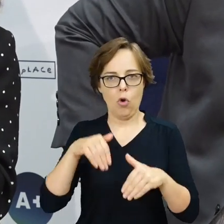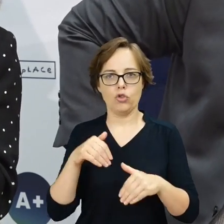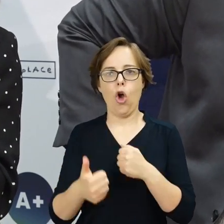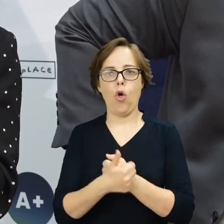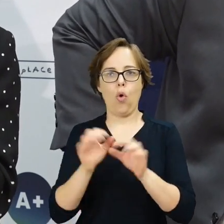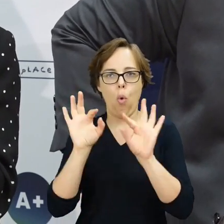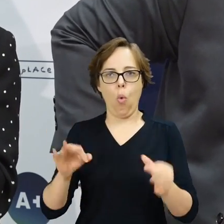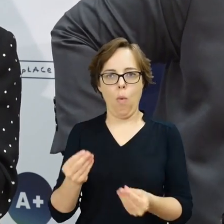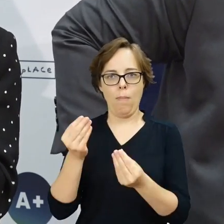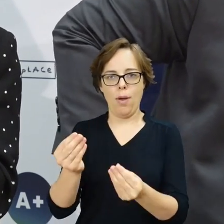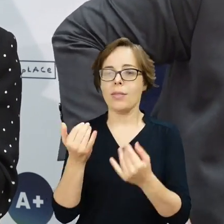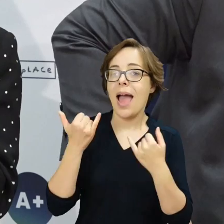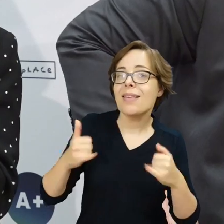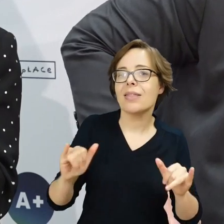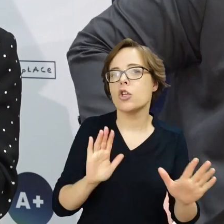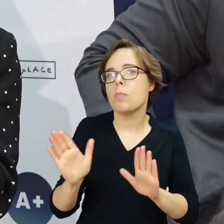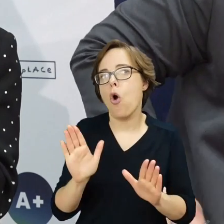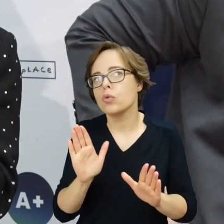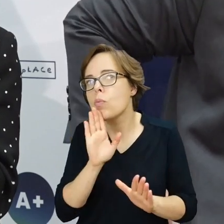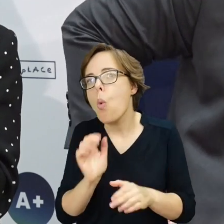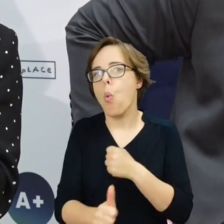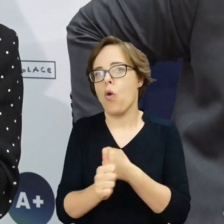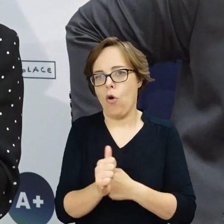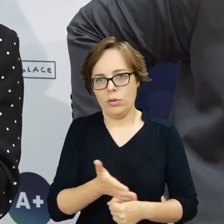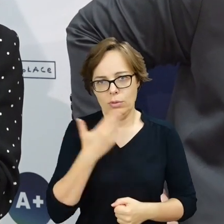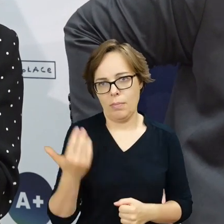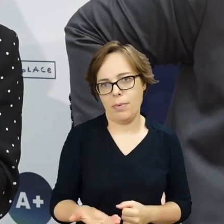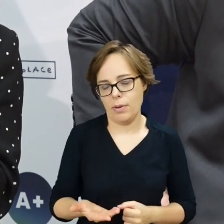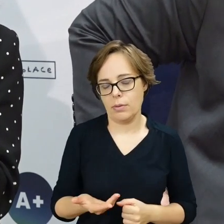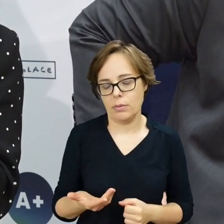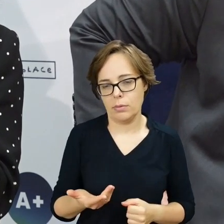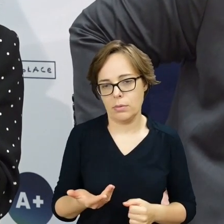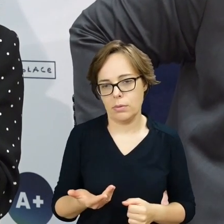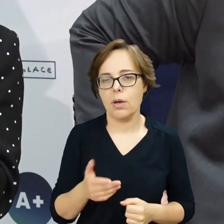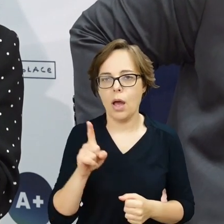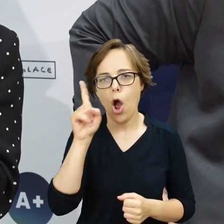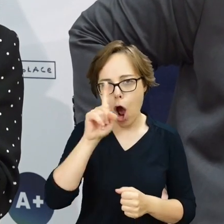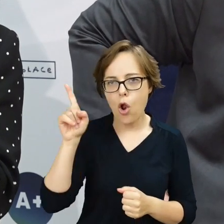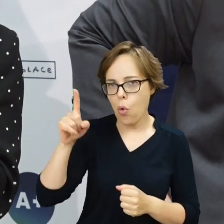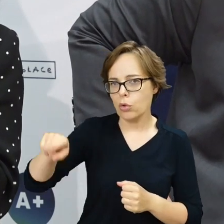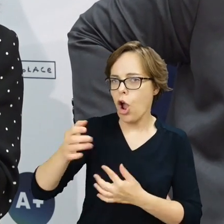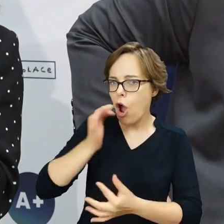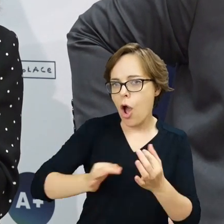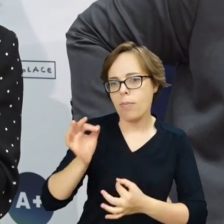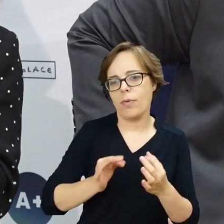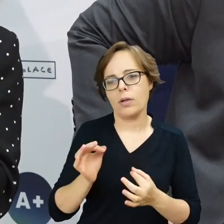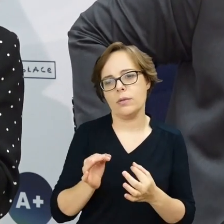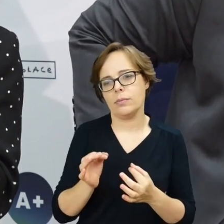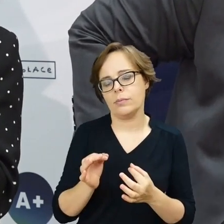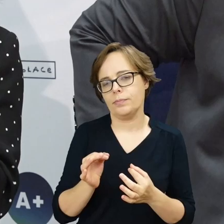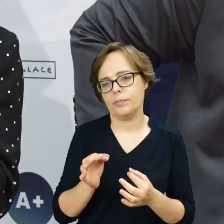relacji i z tych spraw, które widzimy i z relacji ludzi wynika, że sądy